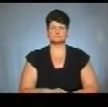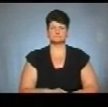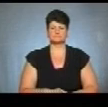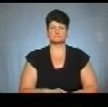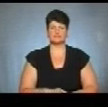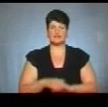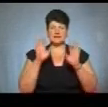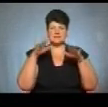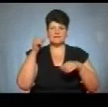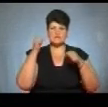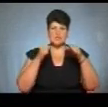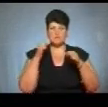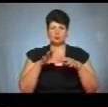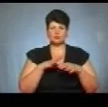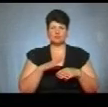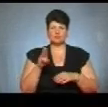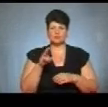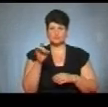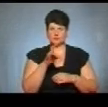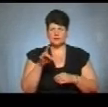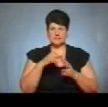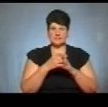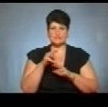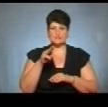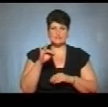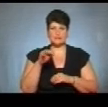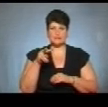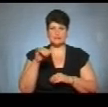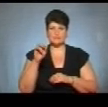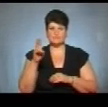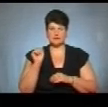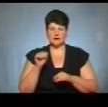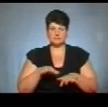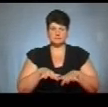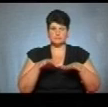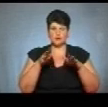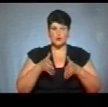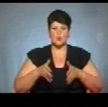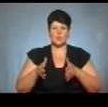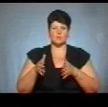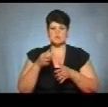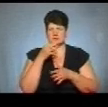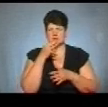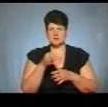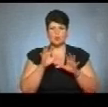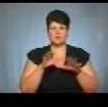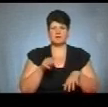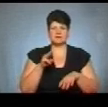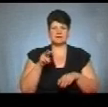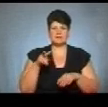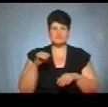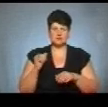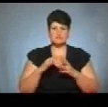Злива із градом сьогодні прийшла і в Шумському районі, в селі Тилявка. Людям підтопило городи, повідомила голова Тилявецької сільської ради